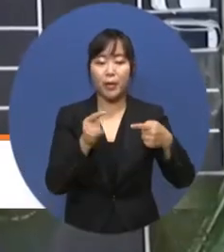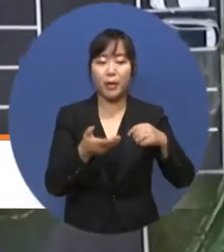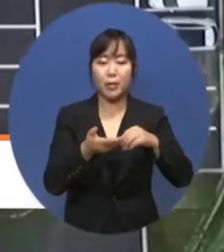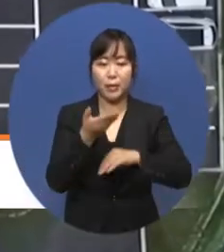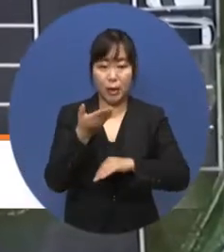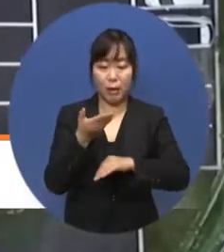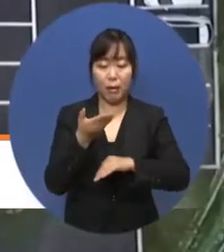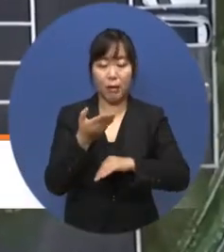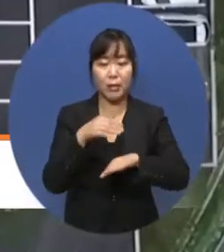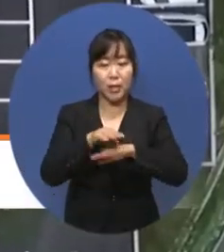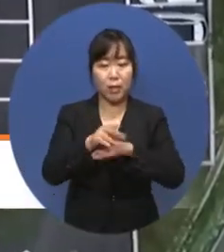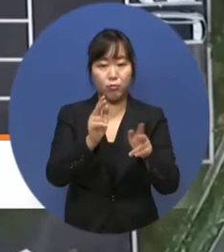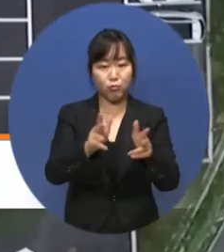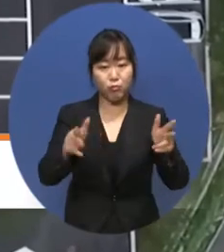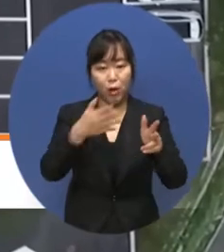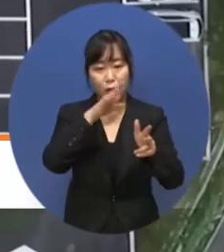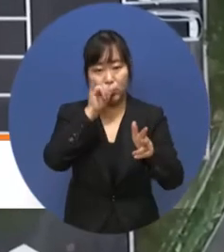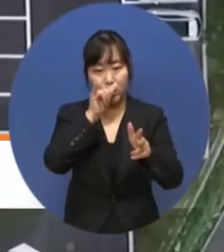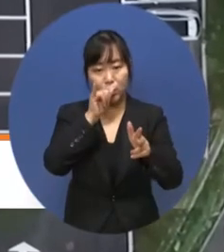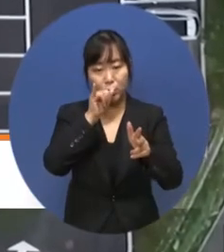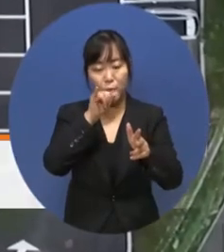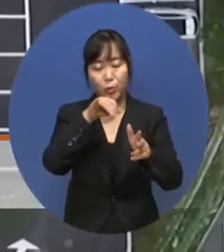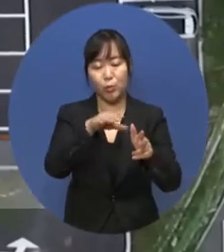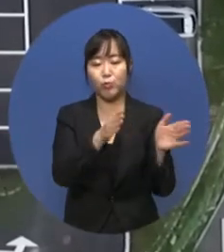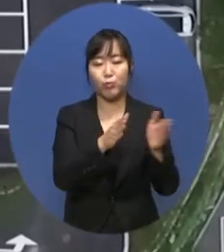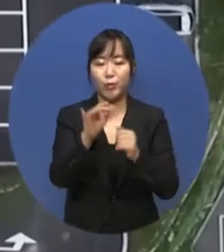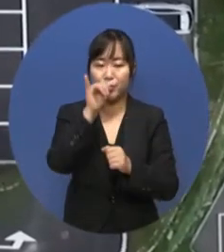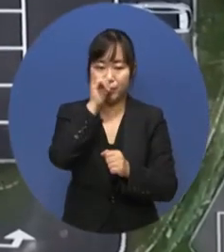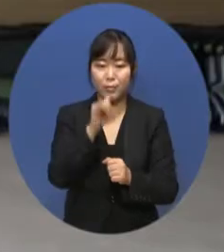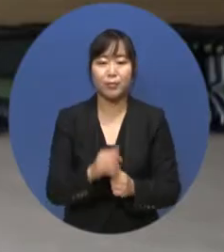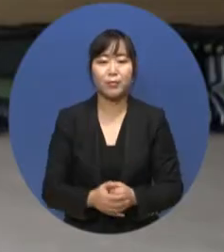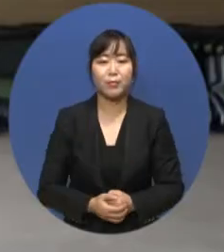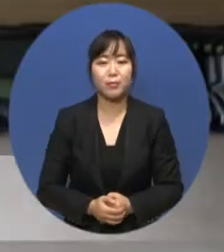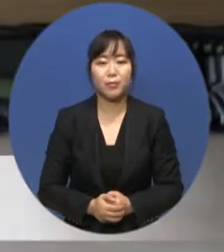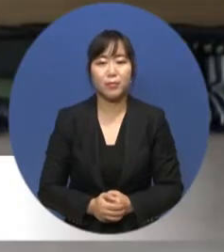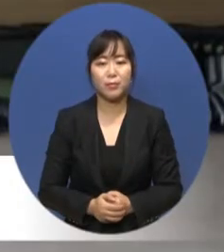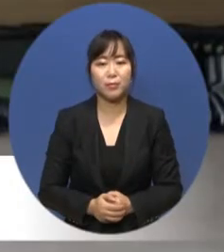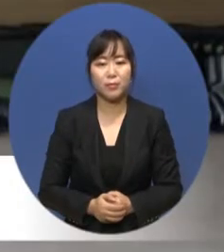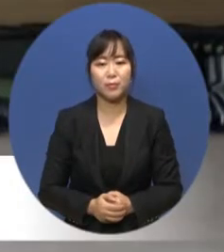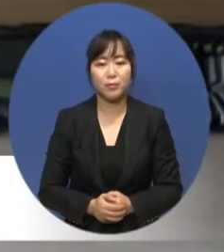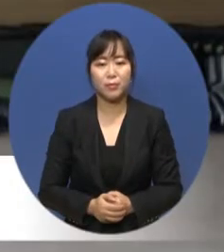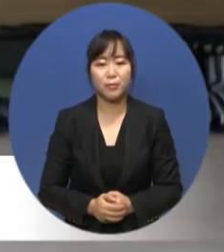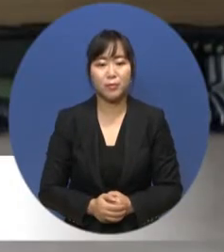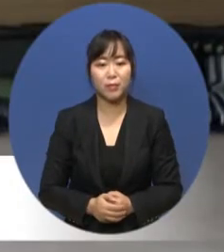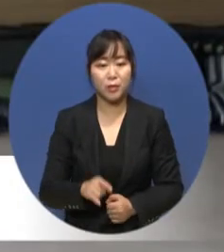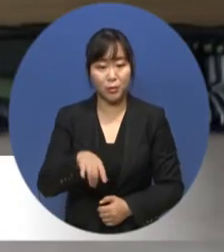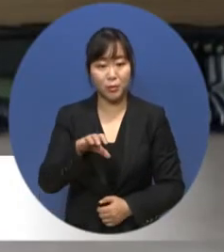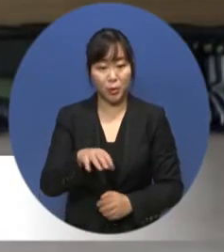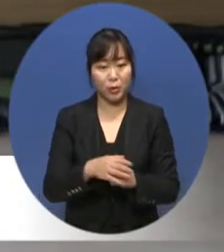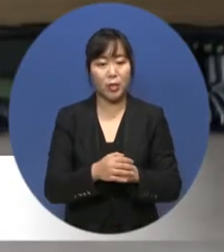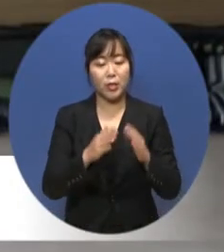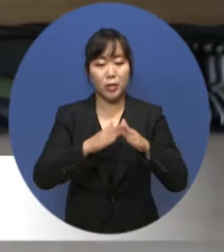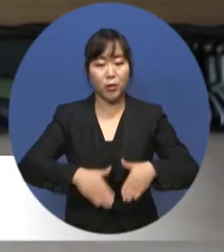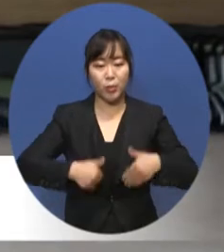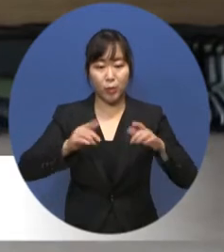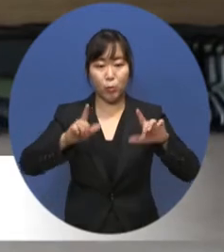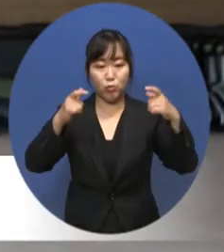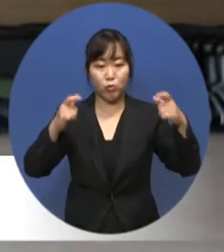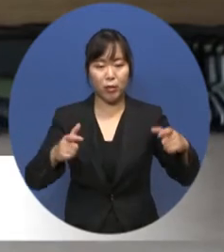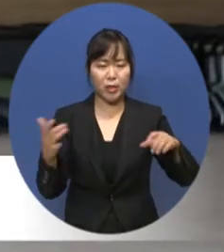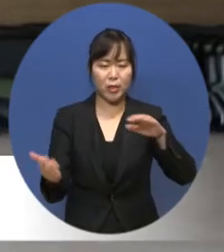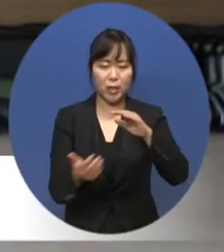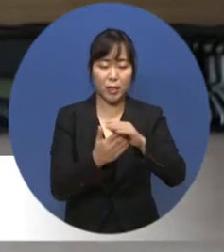차량을 주차할 수 있는 대규모 주차장도 마련돼 있습니다. 저희 여수항공회의소는 전남 동부권의